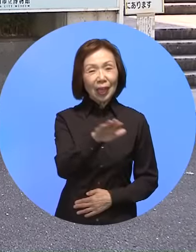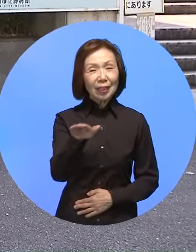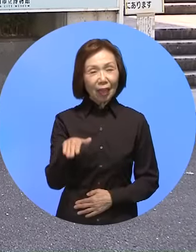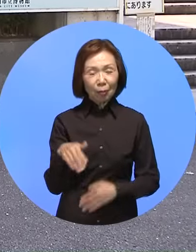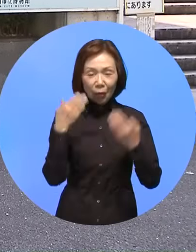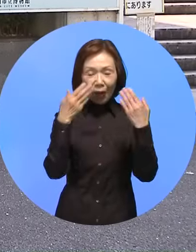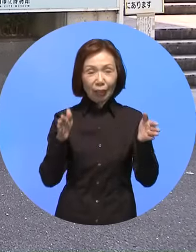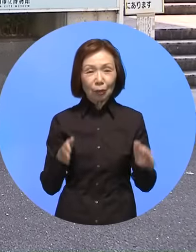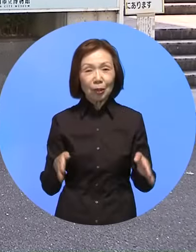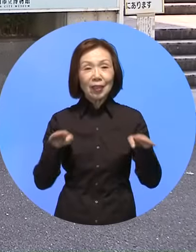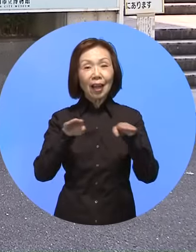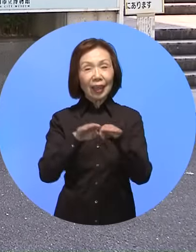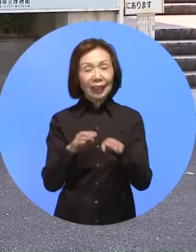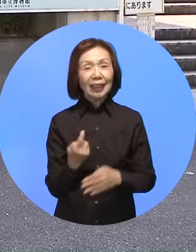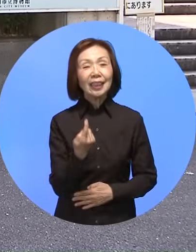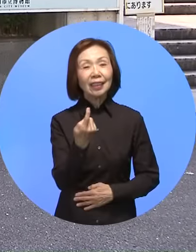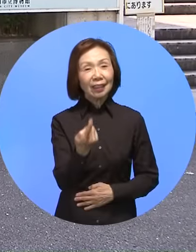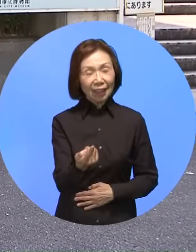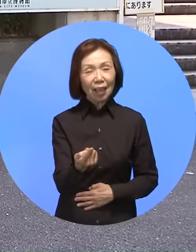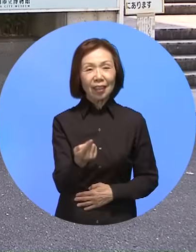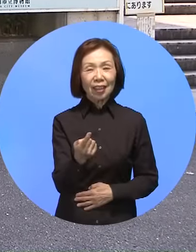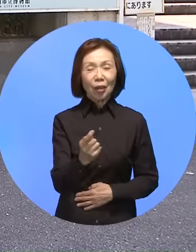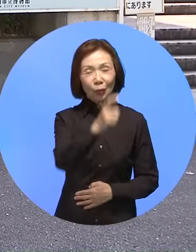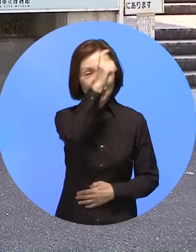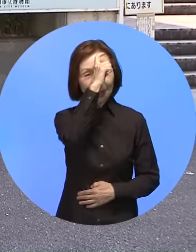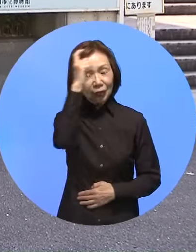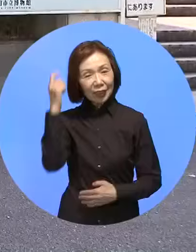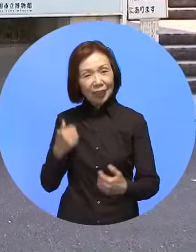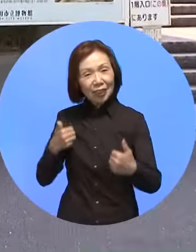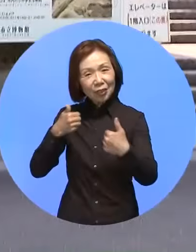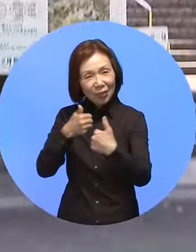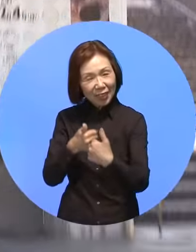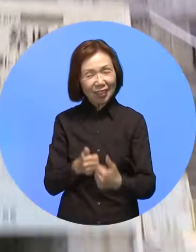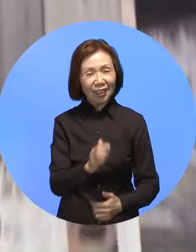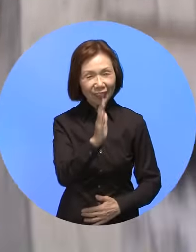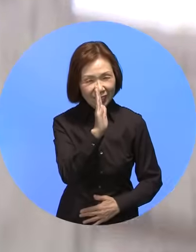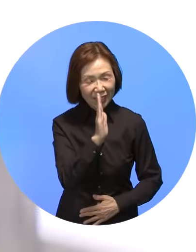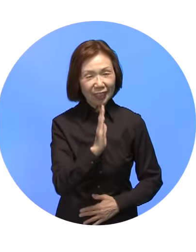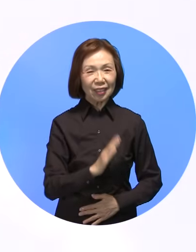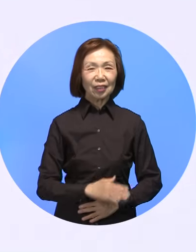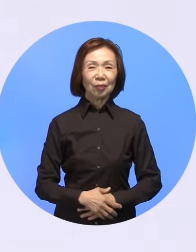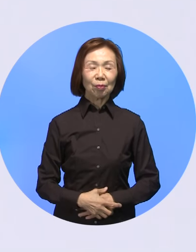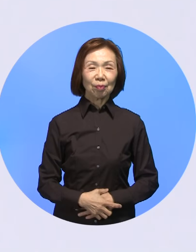も博物館で実物を見てこの謎解きに挑戦してみませんか